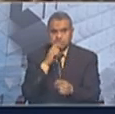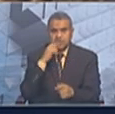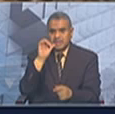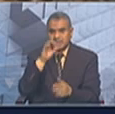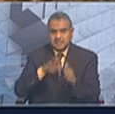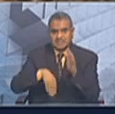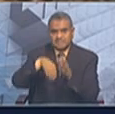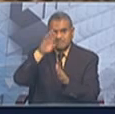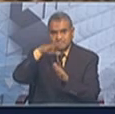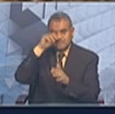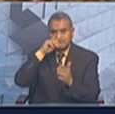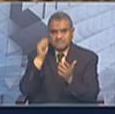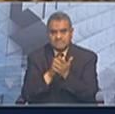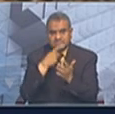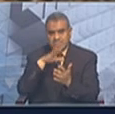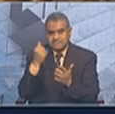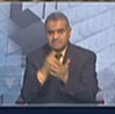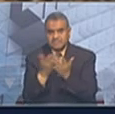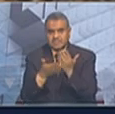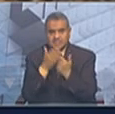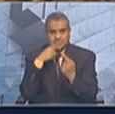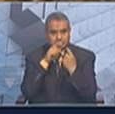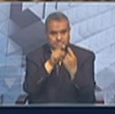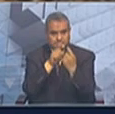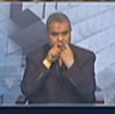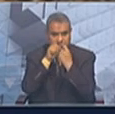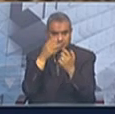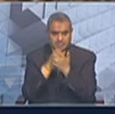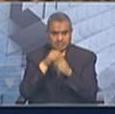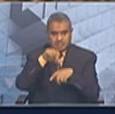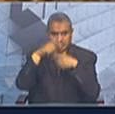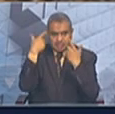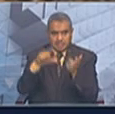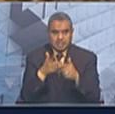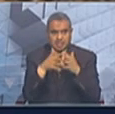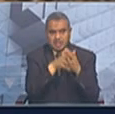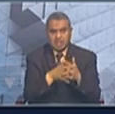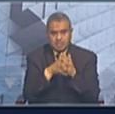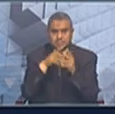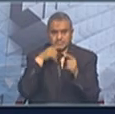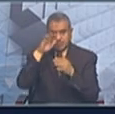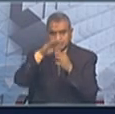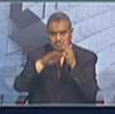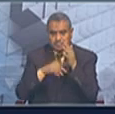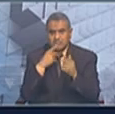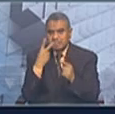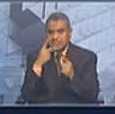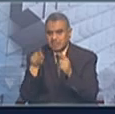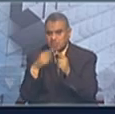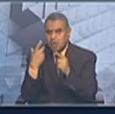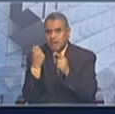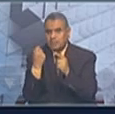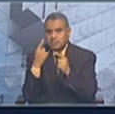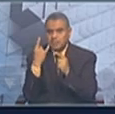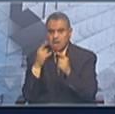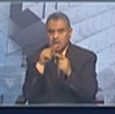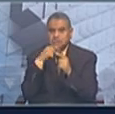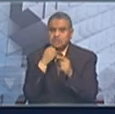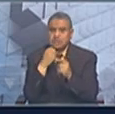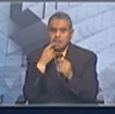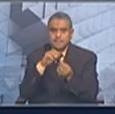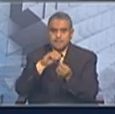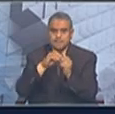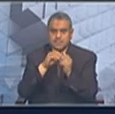في تحد للعقوبات الأمريكية. وانكمشت صادرات البلاد من 2.5 مليون برميل يوميا